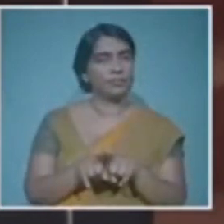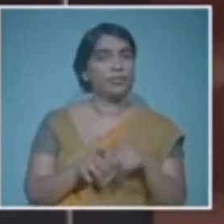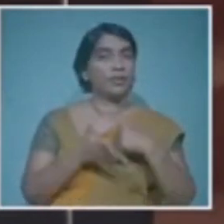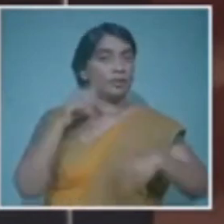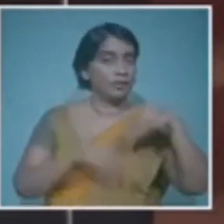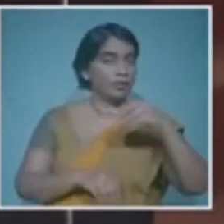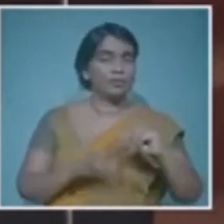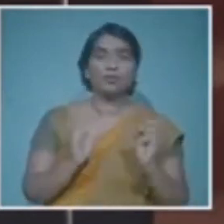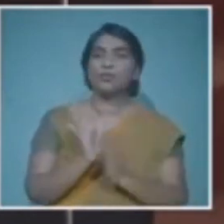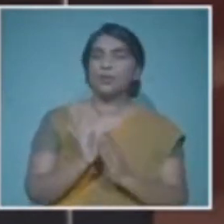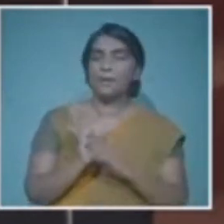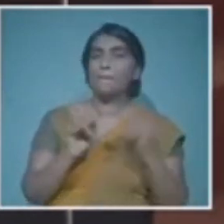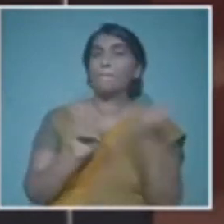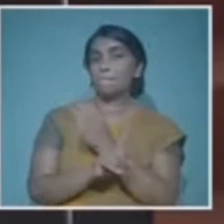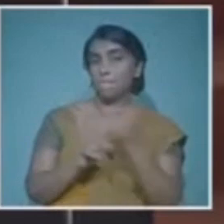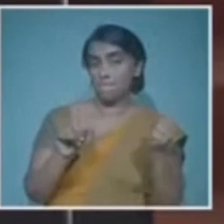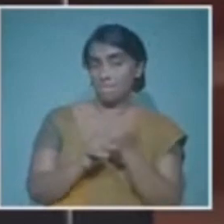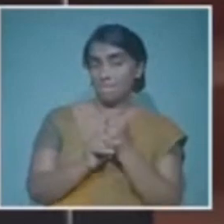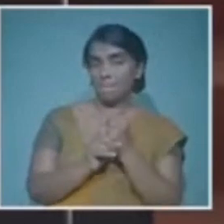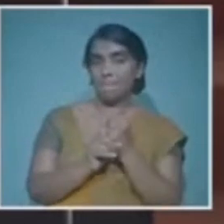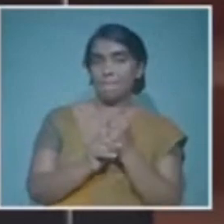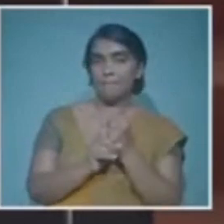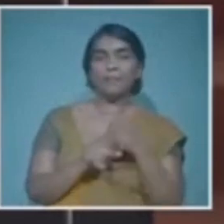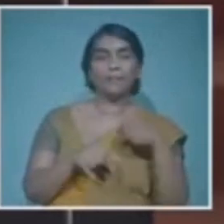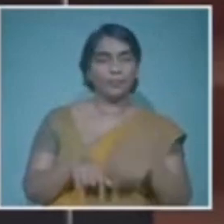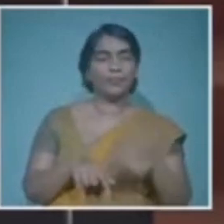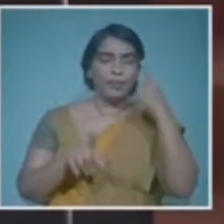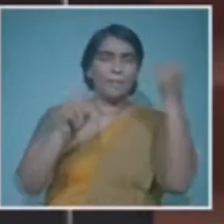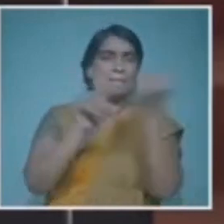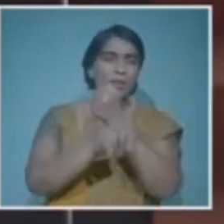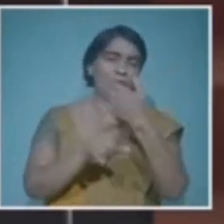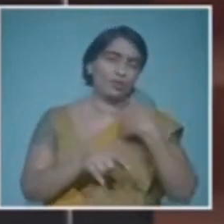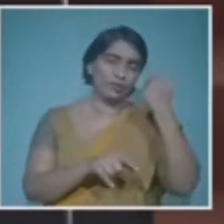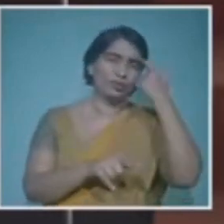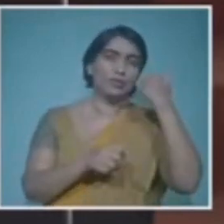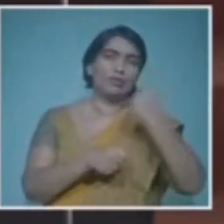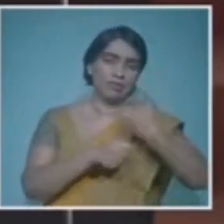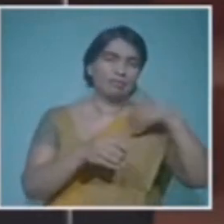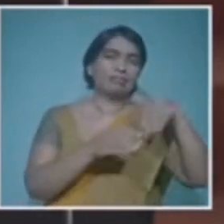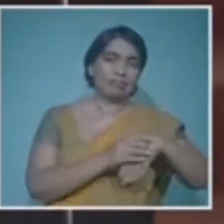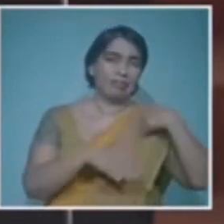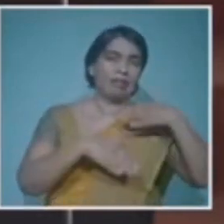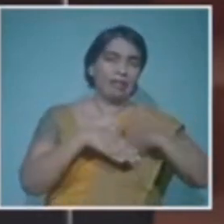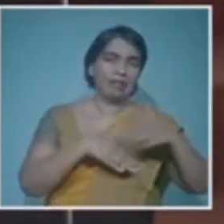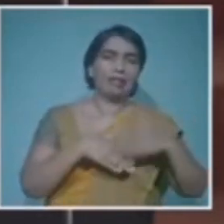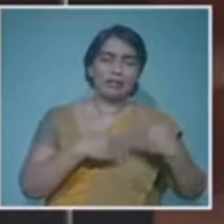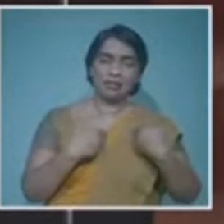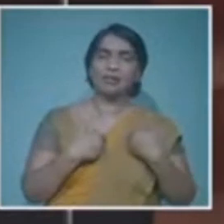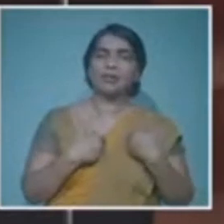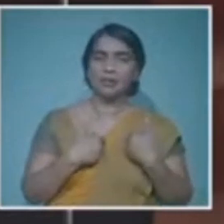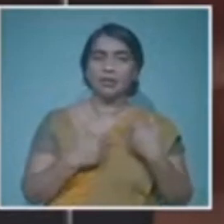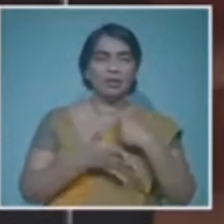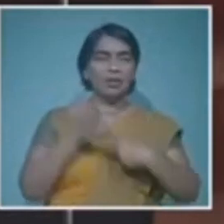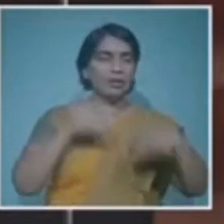මැතිවරණ කොමිසමට බලපෑම් කරනවා. අපි දන්නවනේ බලපෑම් කරන හැටි. අපි දන්නවනේ අපි තාණ්ඩුවල හිටියානේ. එතකොට මම